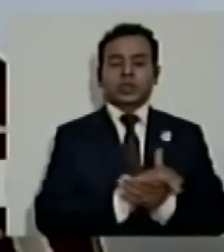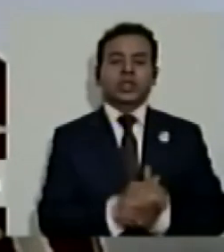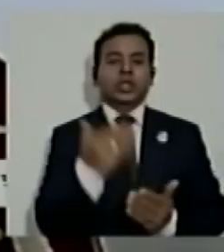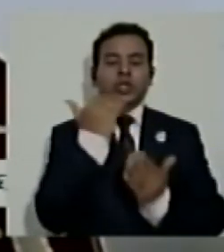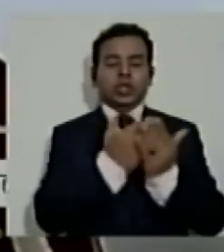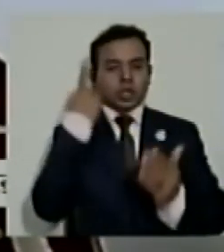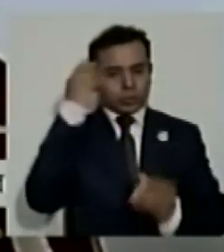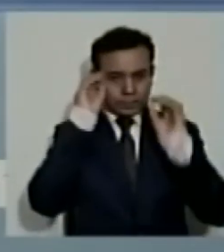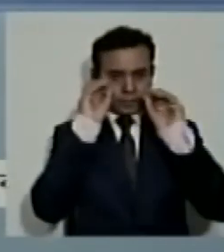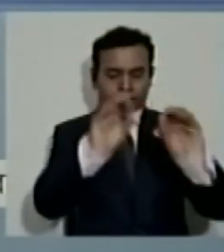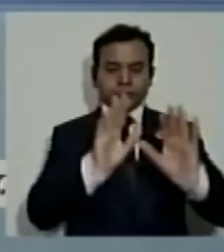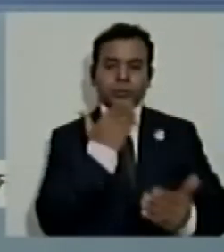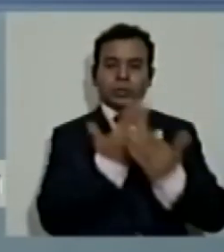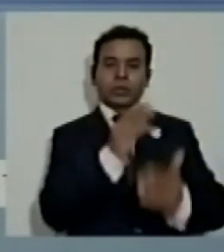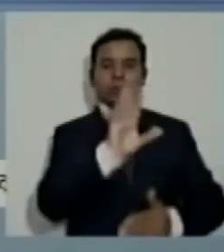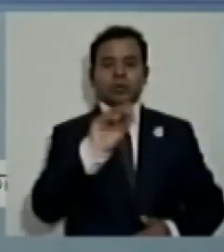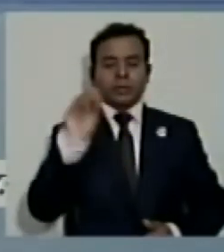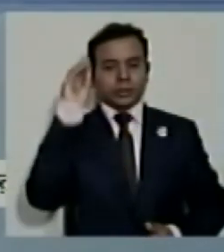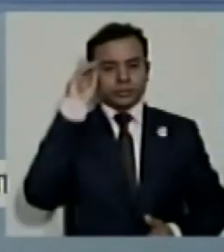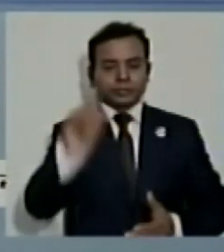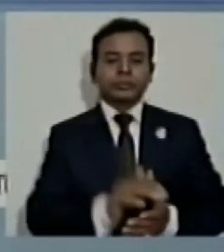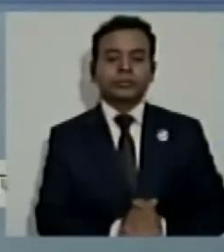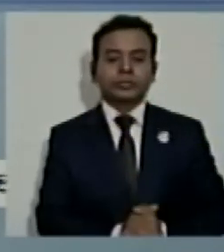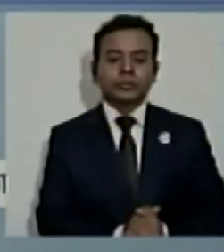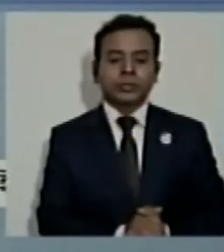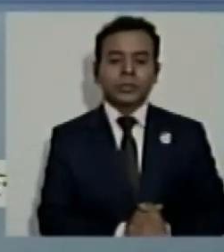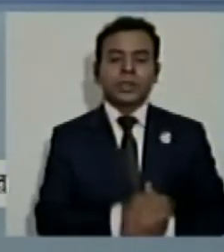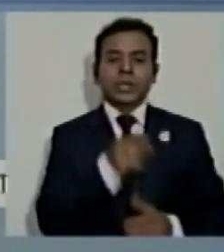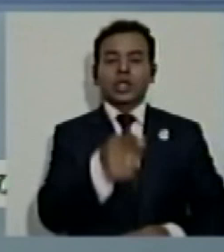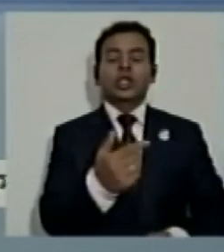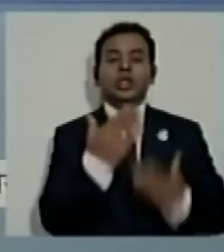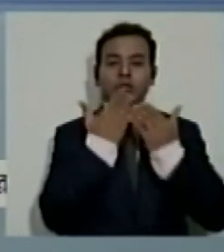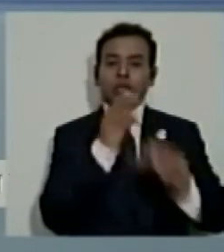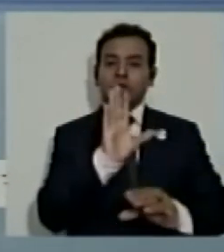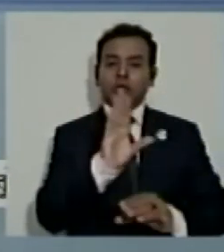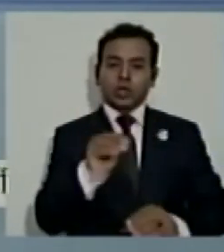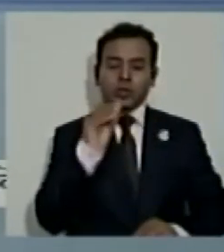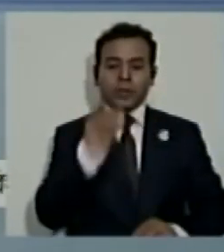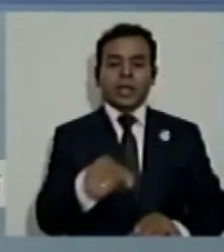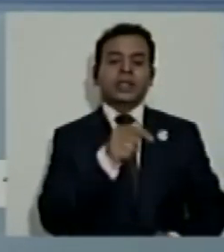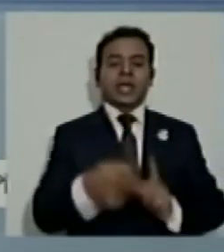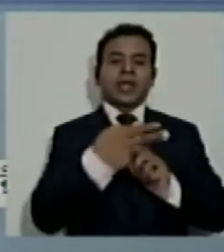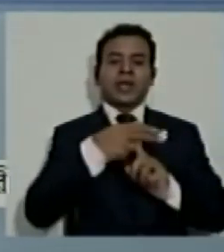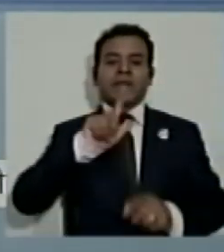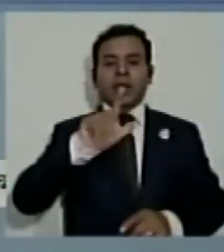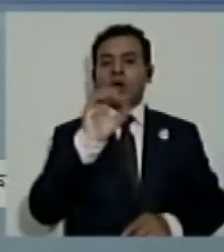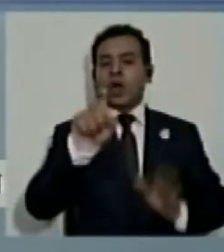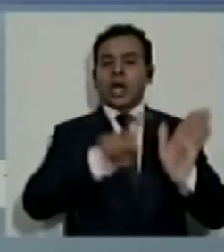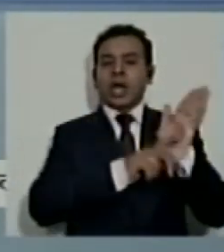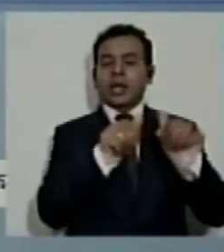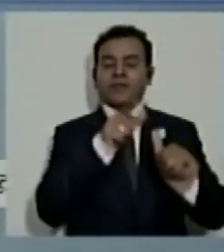ধন্যবাদ অধ্যাপক ডাক্তার মির্জেদি সাবরিনা ফ্লোরা। আমরা পরবর্তী তথ্যগুলোর দিকে যাই, তবে আমার মনে হয়